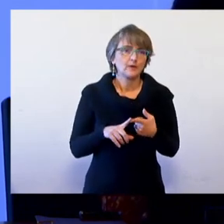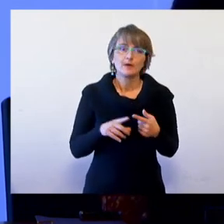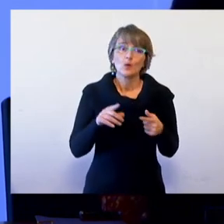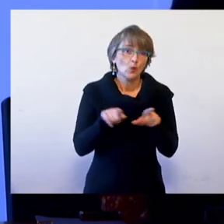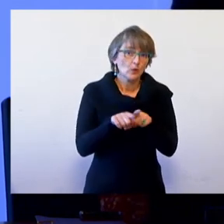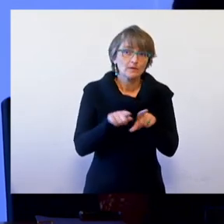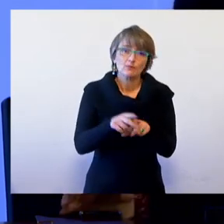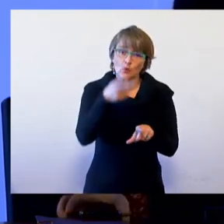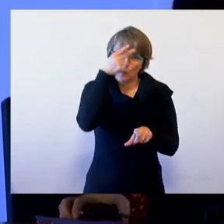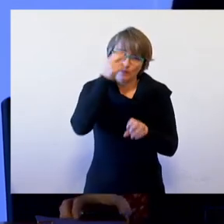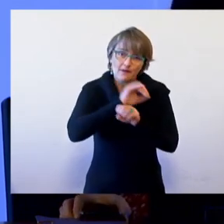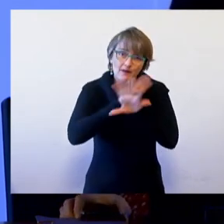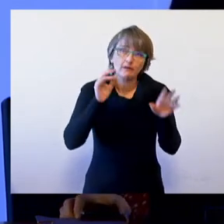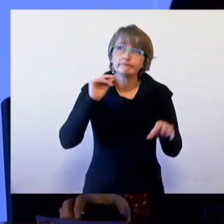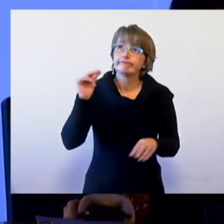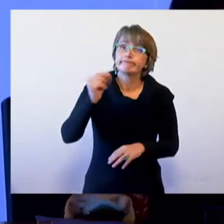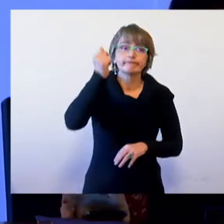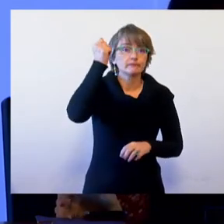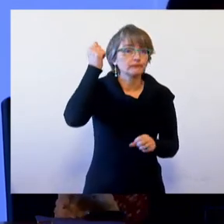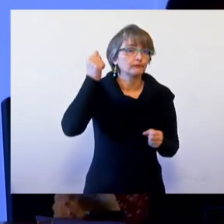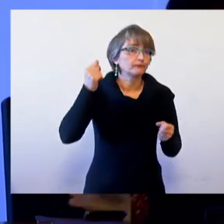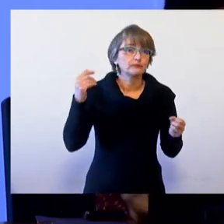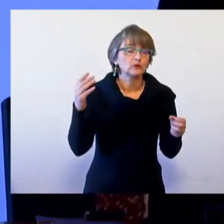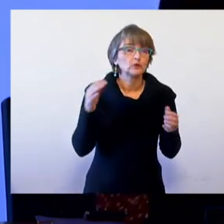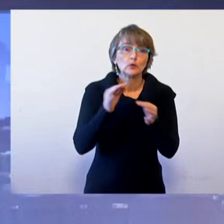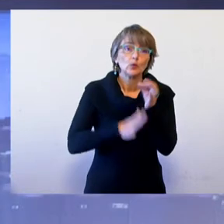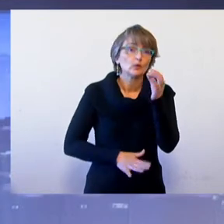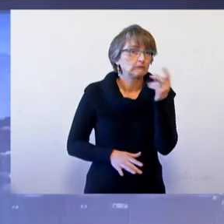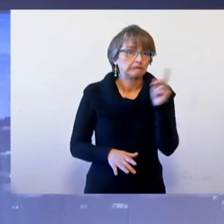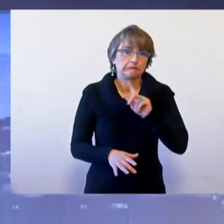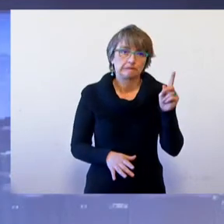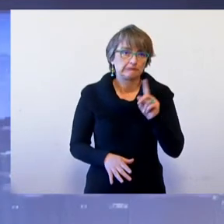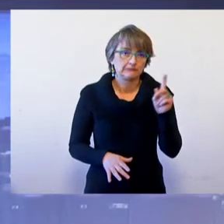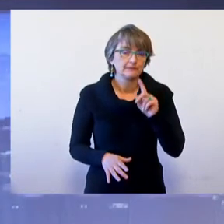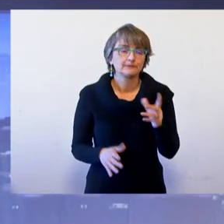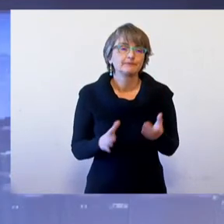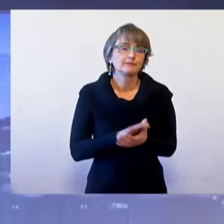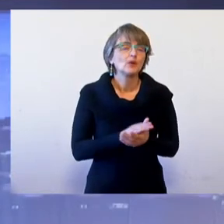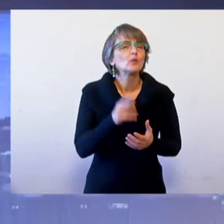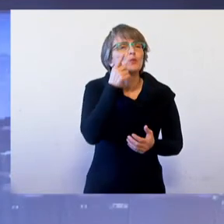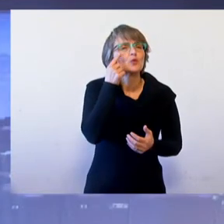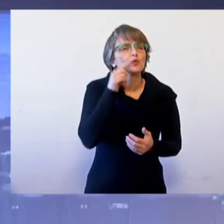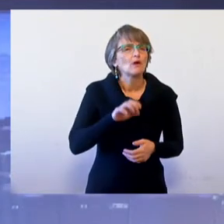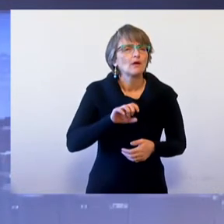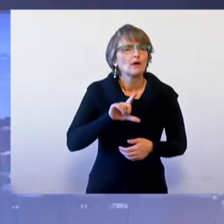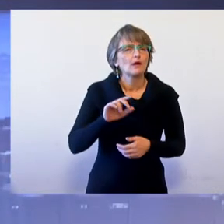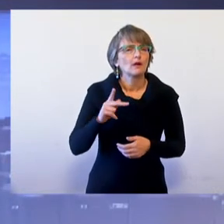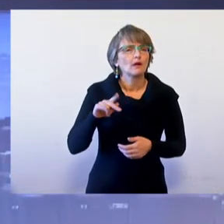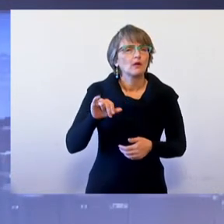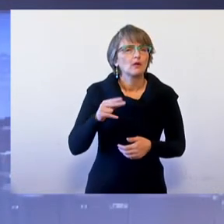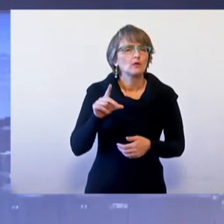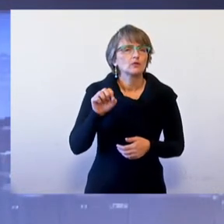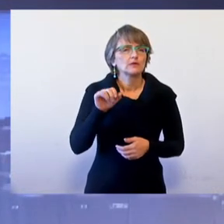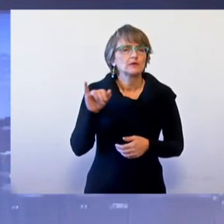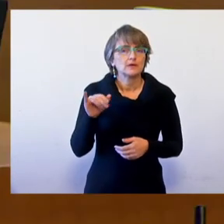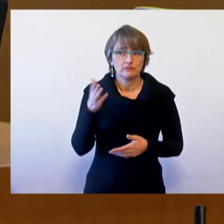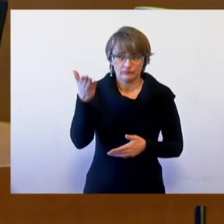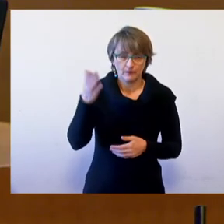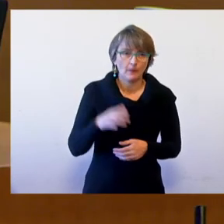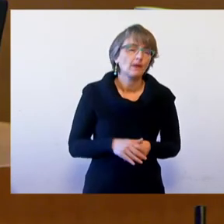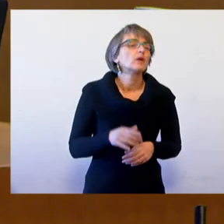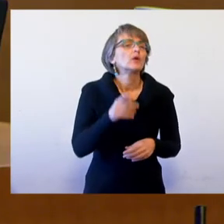baguette magique, hein, parce que ce dossier... voilà. Monsieur El-Khandoussi, je vous donne la parole. Merci, monsieur le maire. Simplement, vous